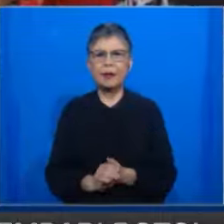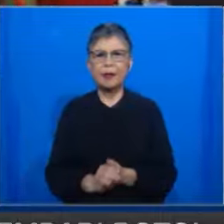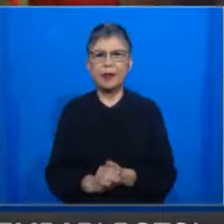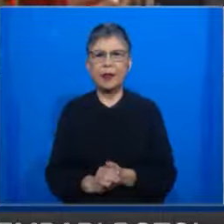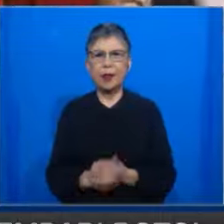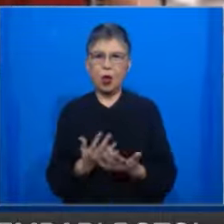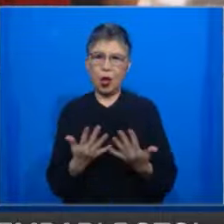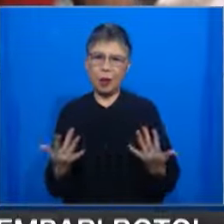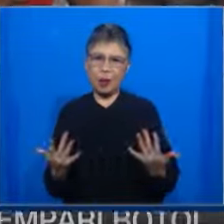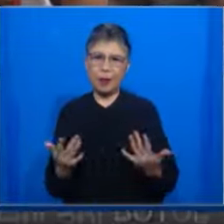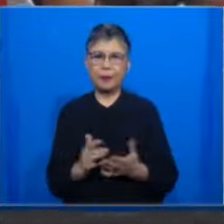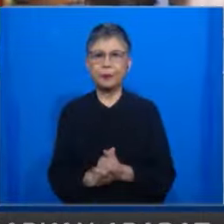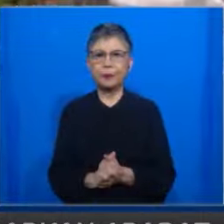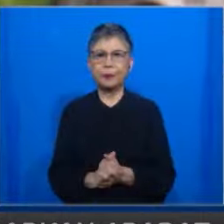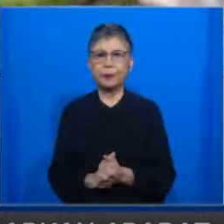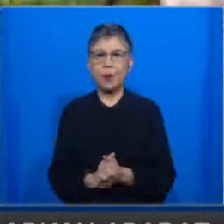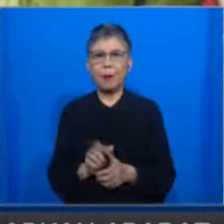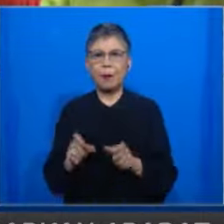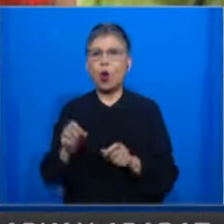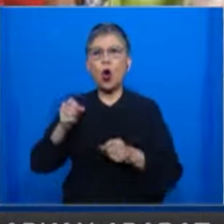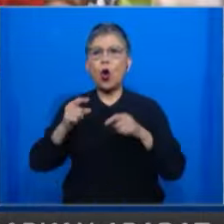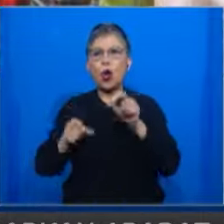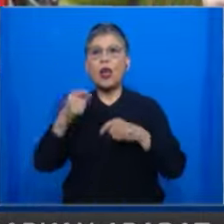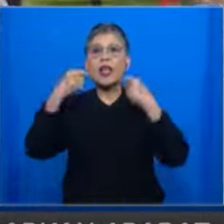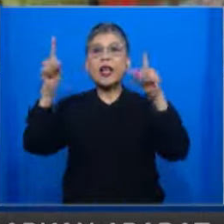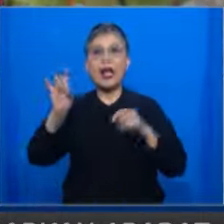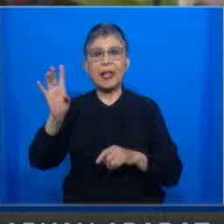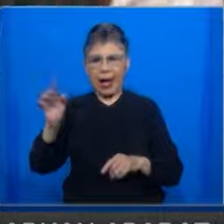pandangan rakyat serta beberapa tokoh-tokoh lainnya.